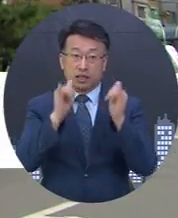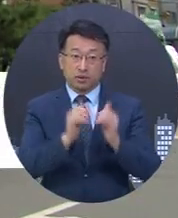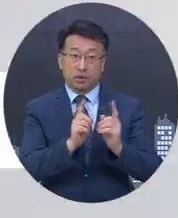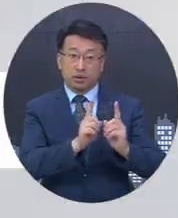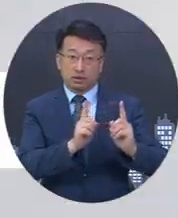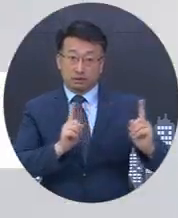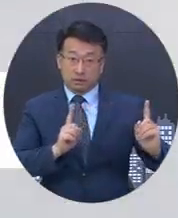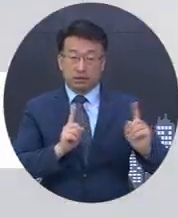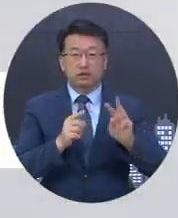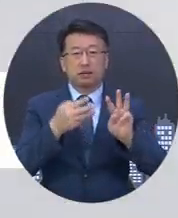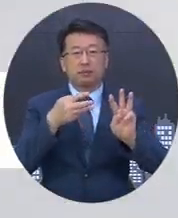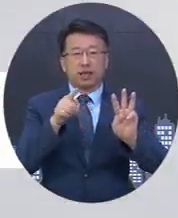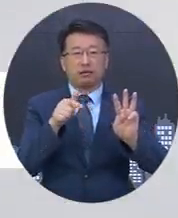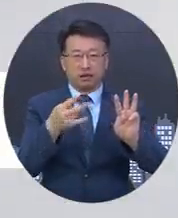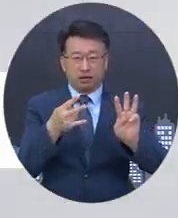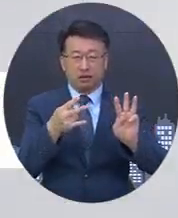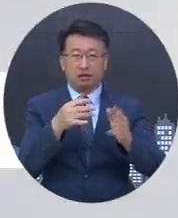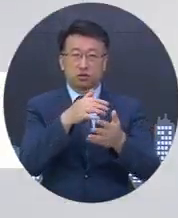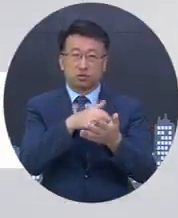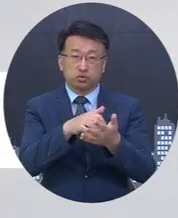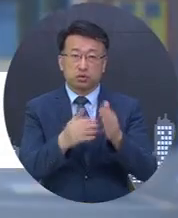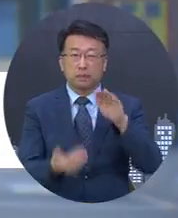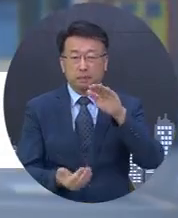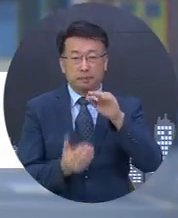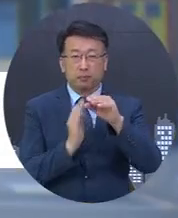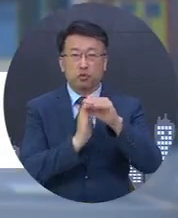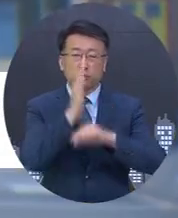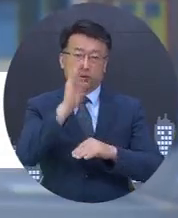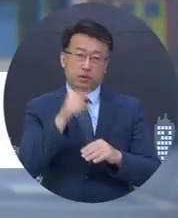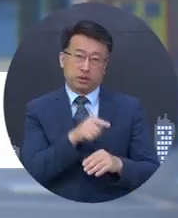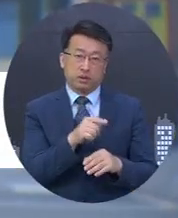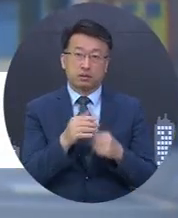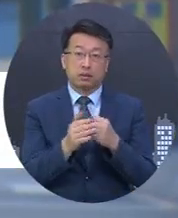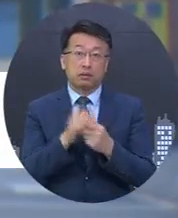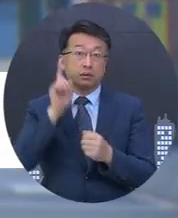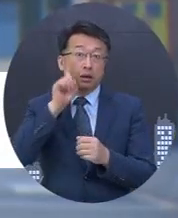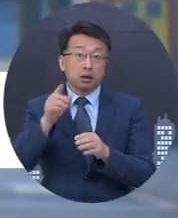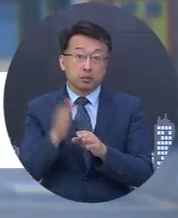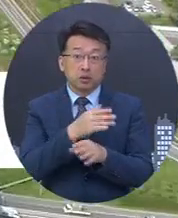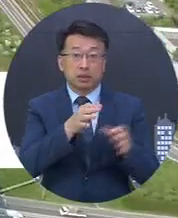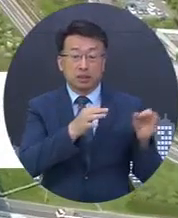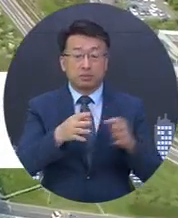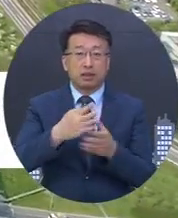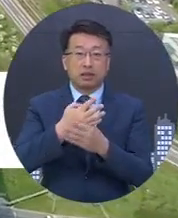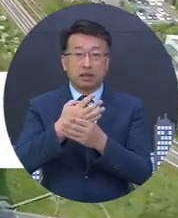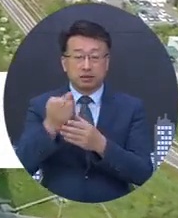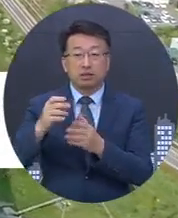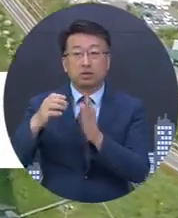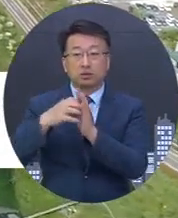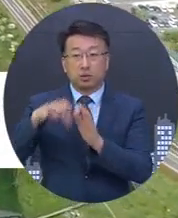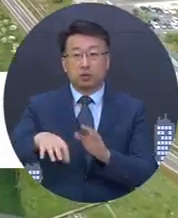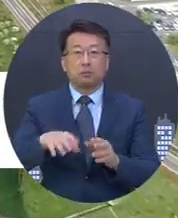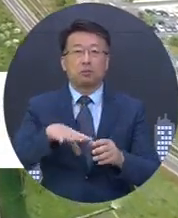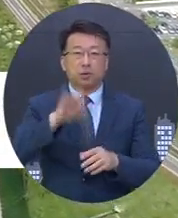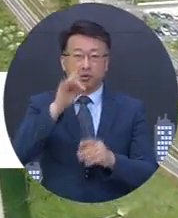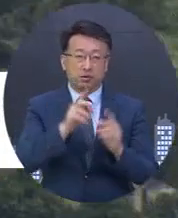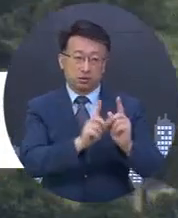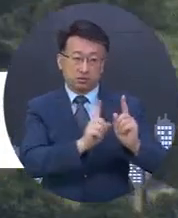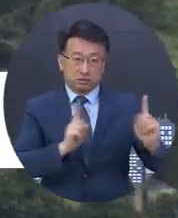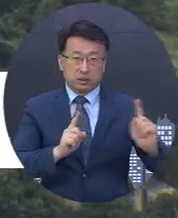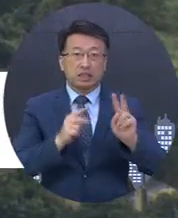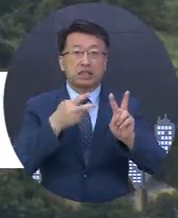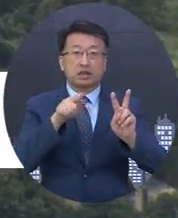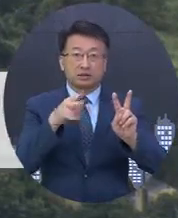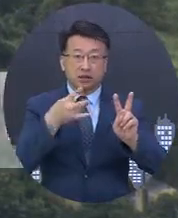거리두기 3단계에 해당되는 확진자가 발생한 가운데 내일부터 김해, 양산, 거제에 우선 거리두기